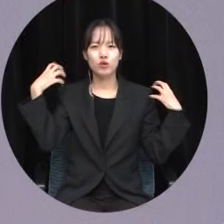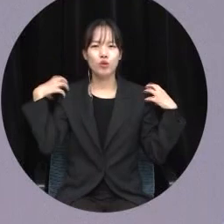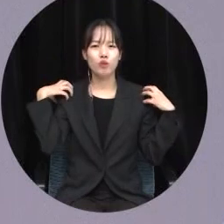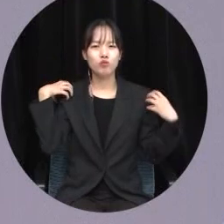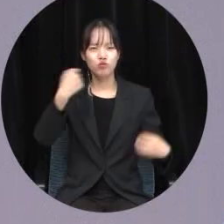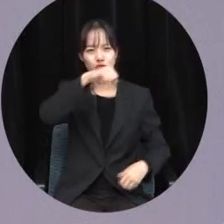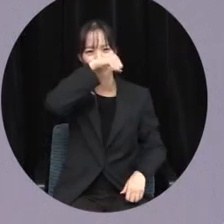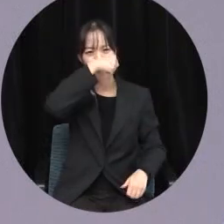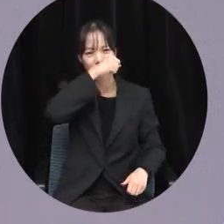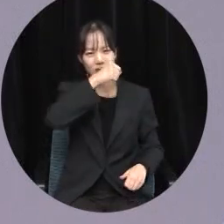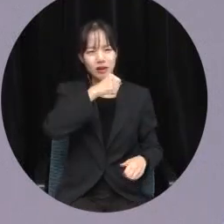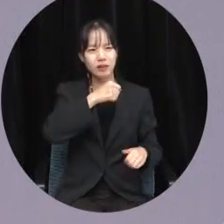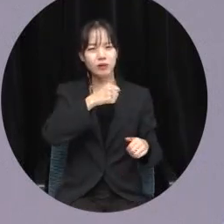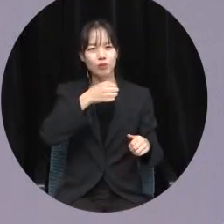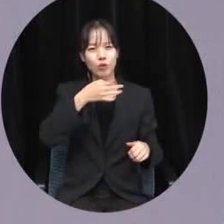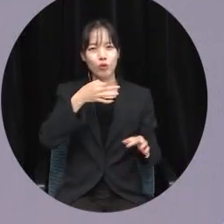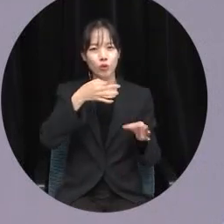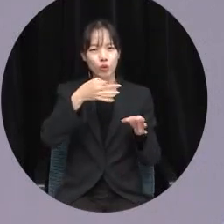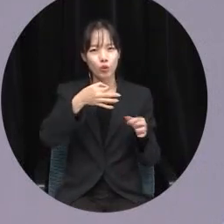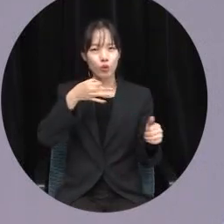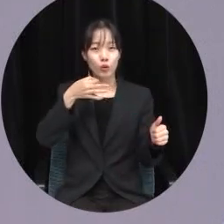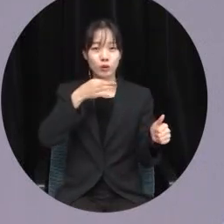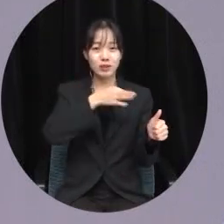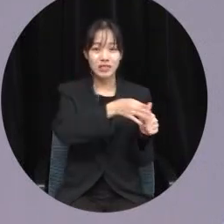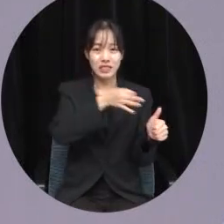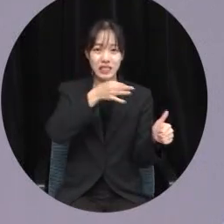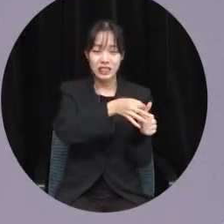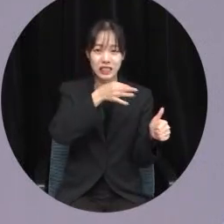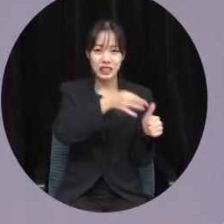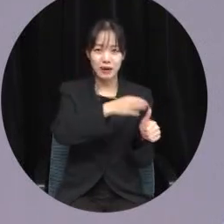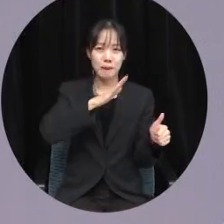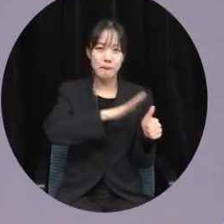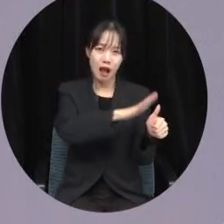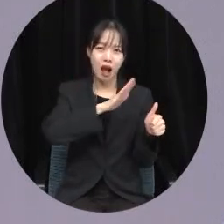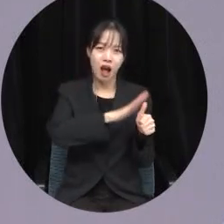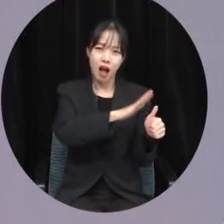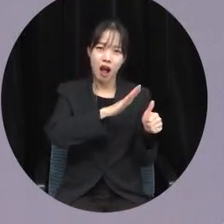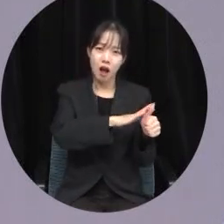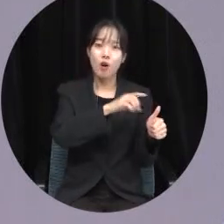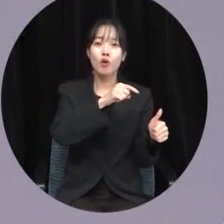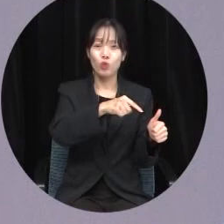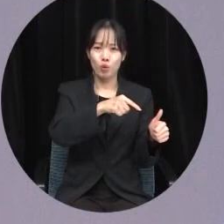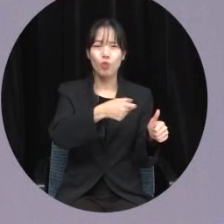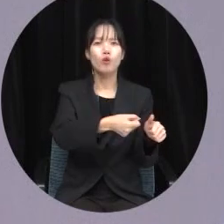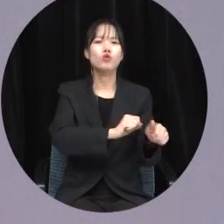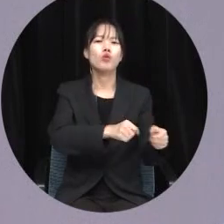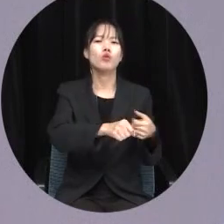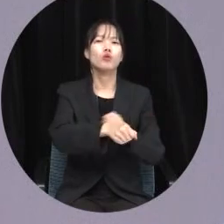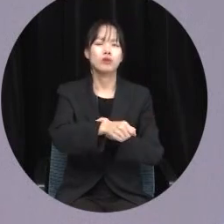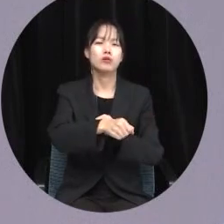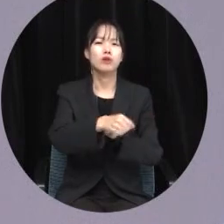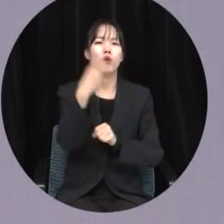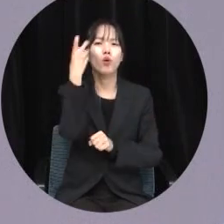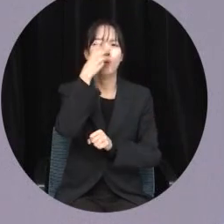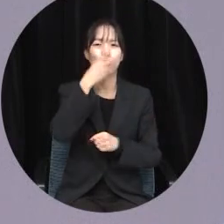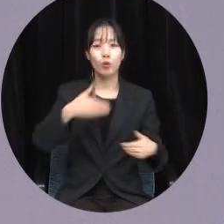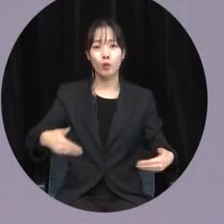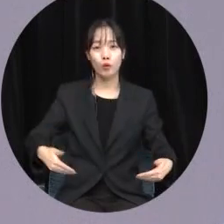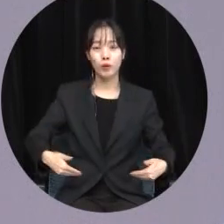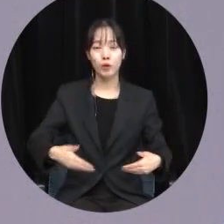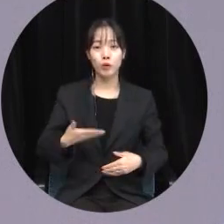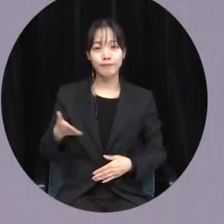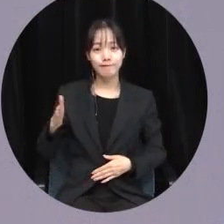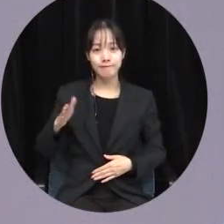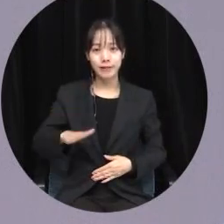것, 우리 재정이 허락하는 한에서는 얼마든지 적극 검토해야 합니다.